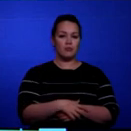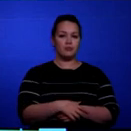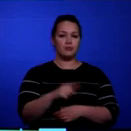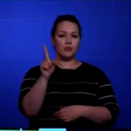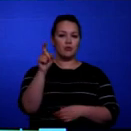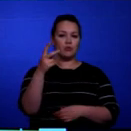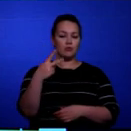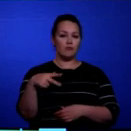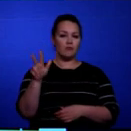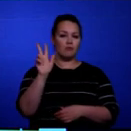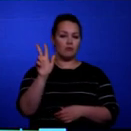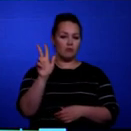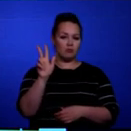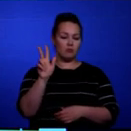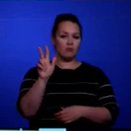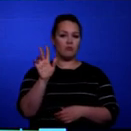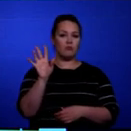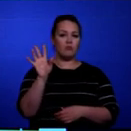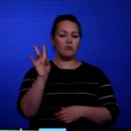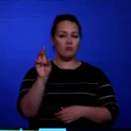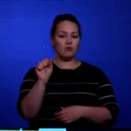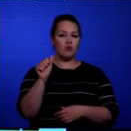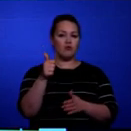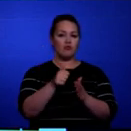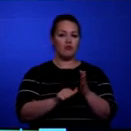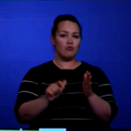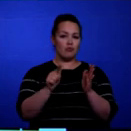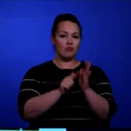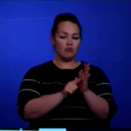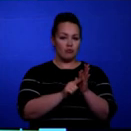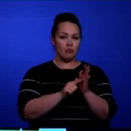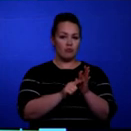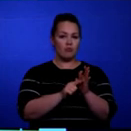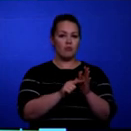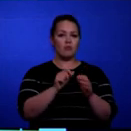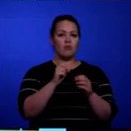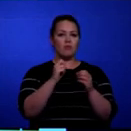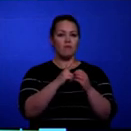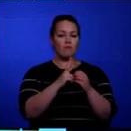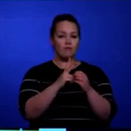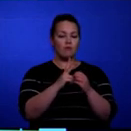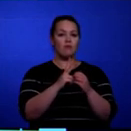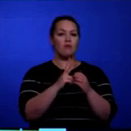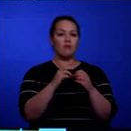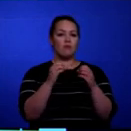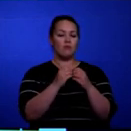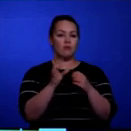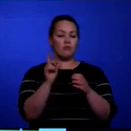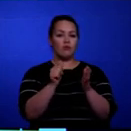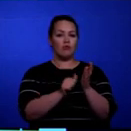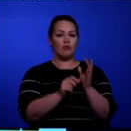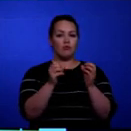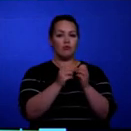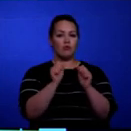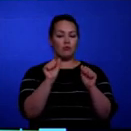123 на 67 12 десятков на шесть десятков можно было бы взять по